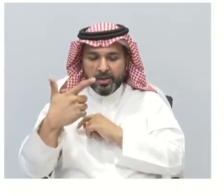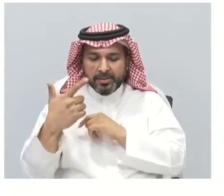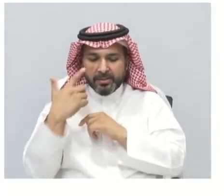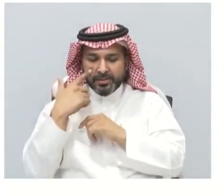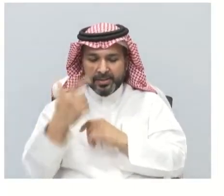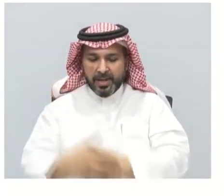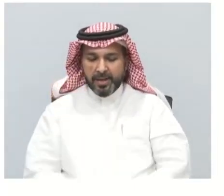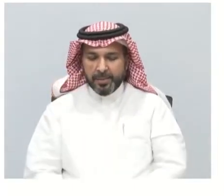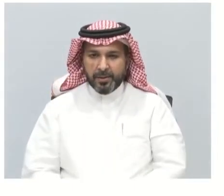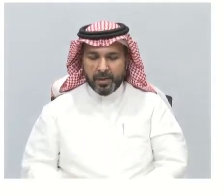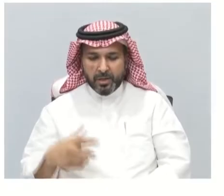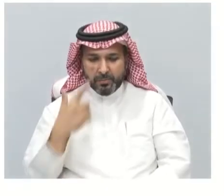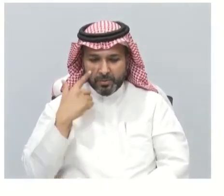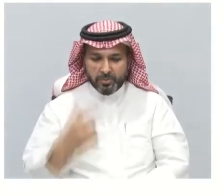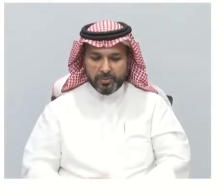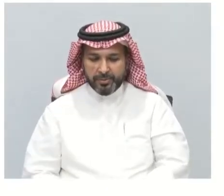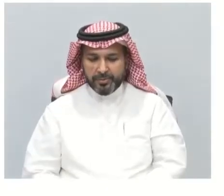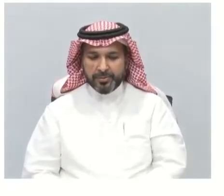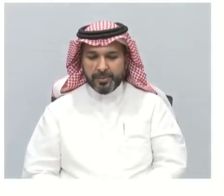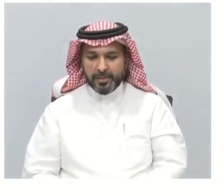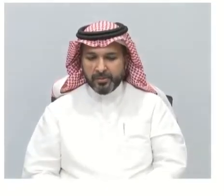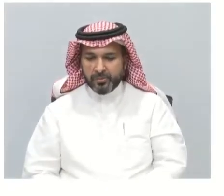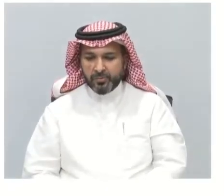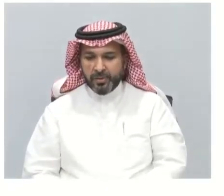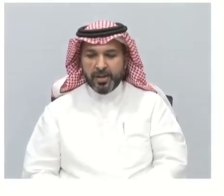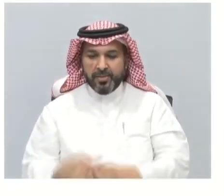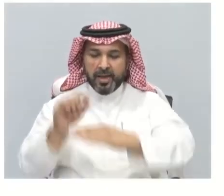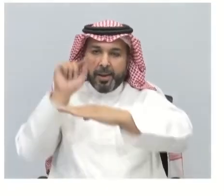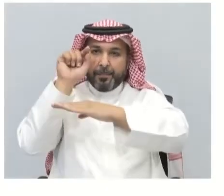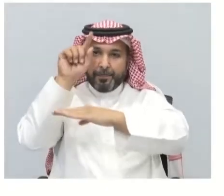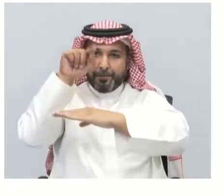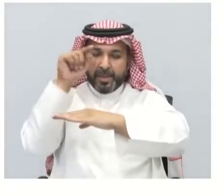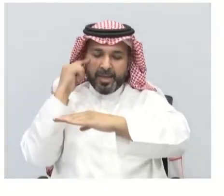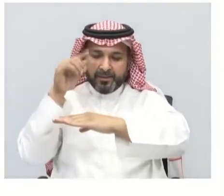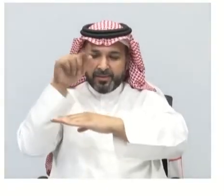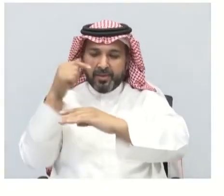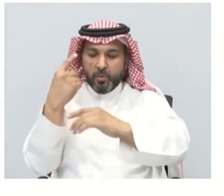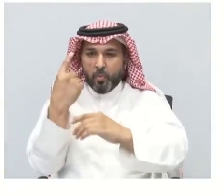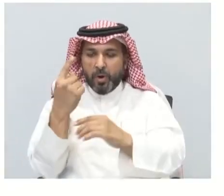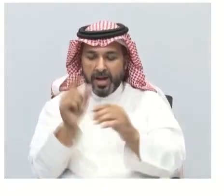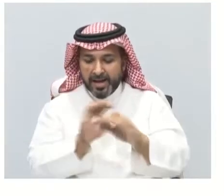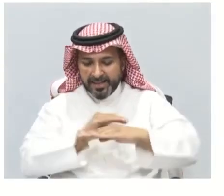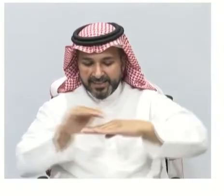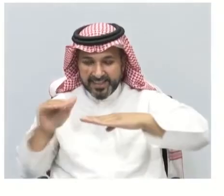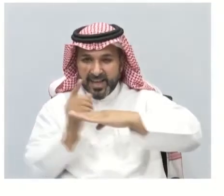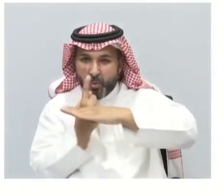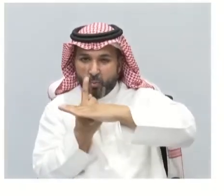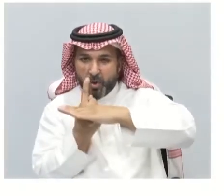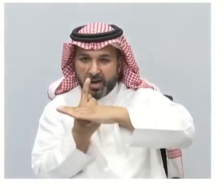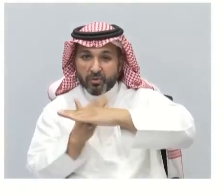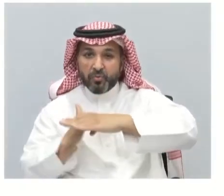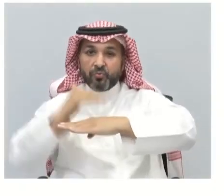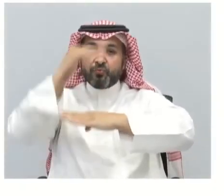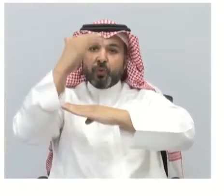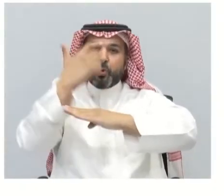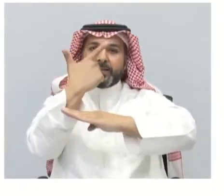النقطه بي اللي هي واح و7 هذه هي النقطه بي واح و7 بعد ذلك يقوللك انشئ مستقيما عموديا على هذا المستقيم اللي هو ال